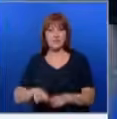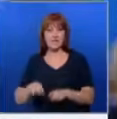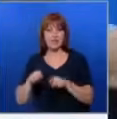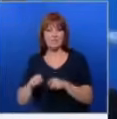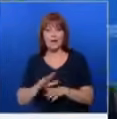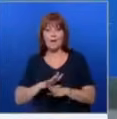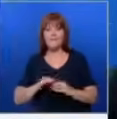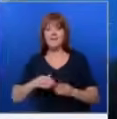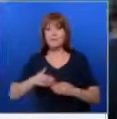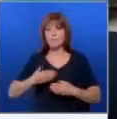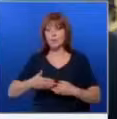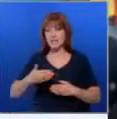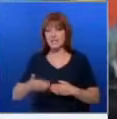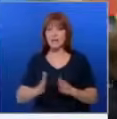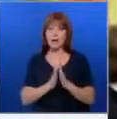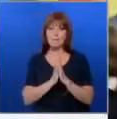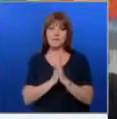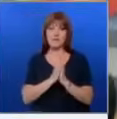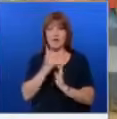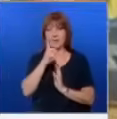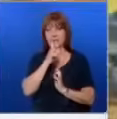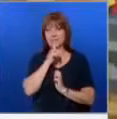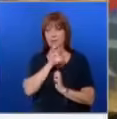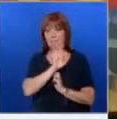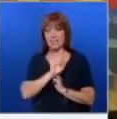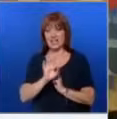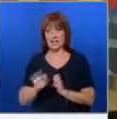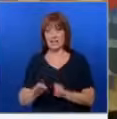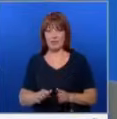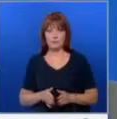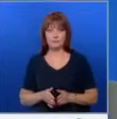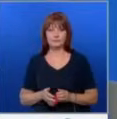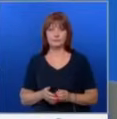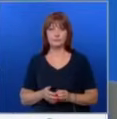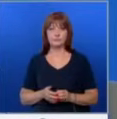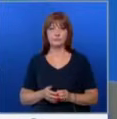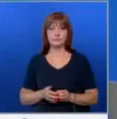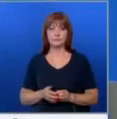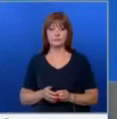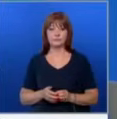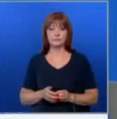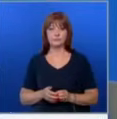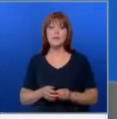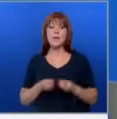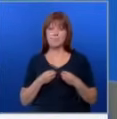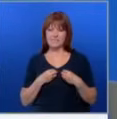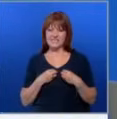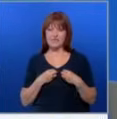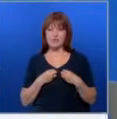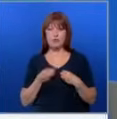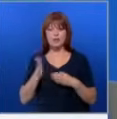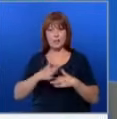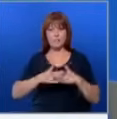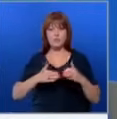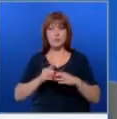от Русия без последствия и призова за минута мълчание. Бъдете сигурни, че ще построим